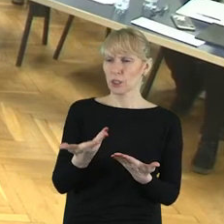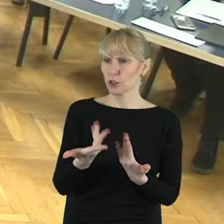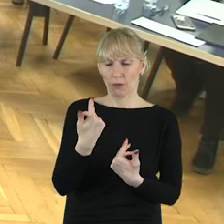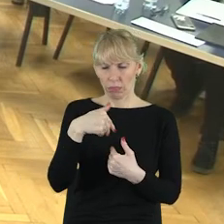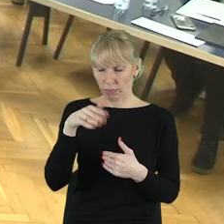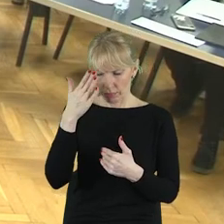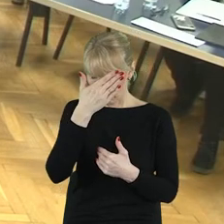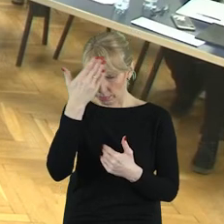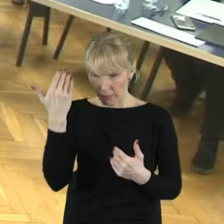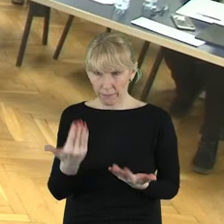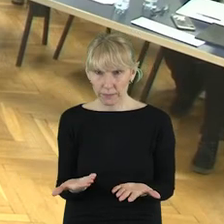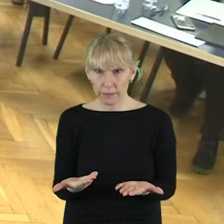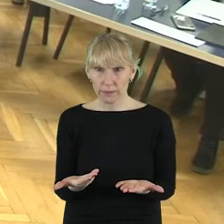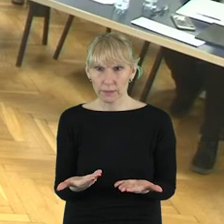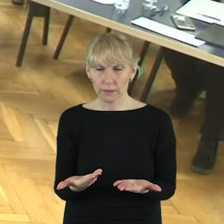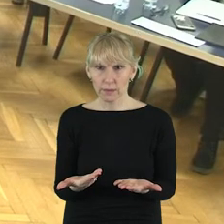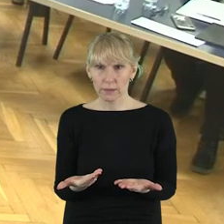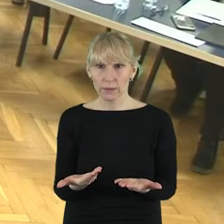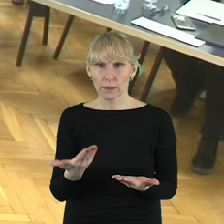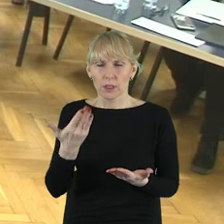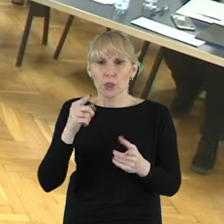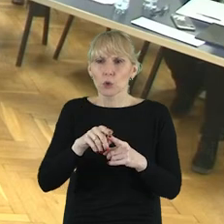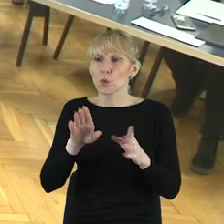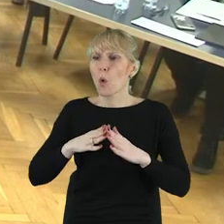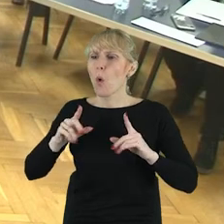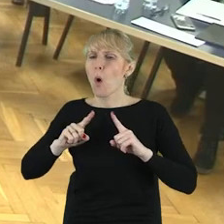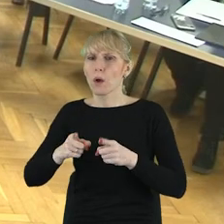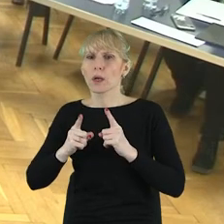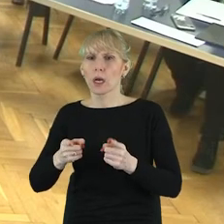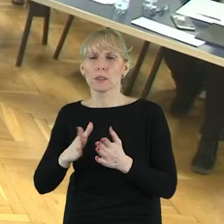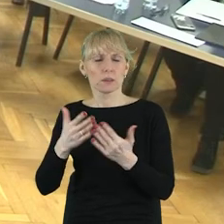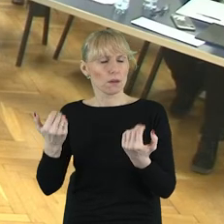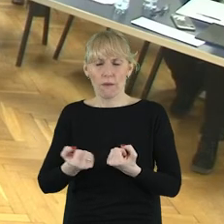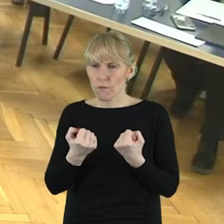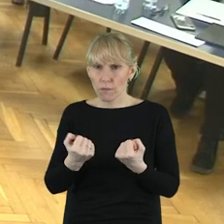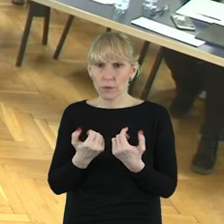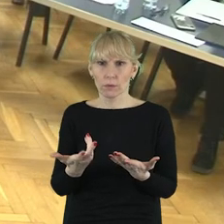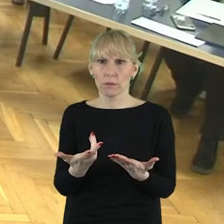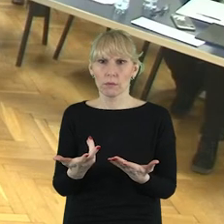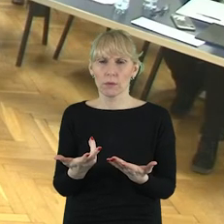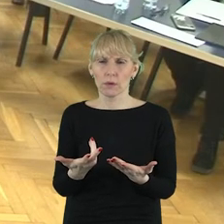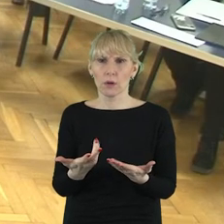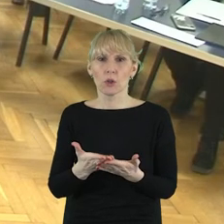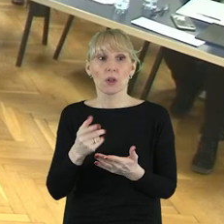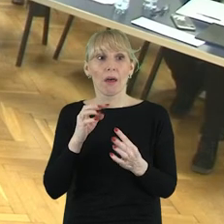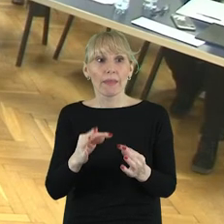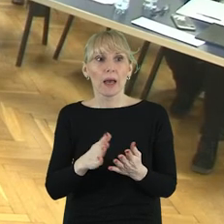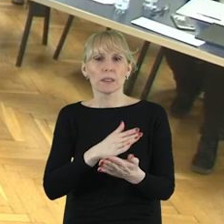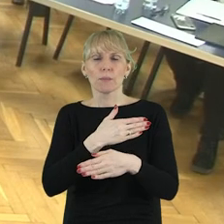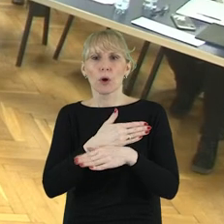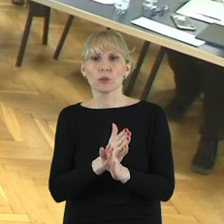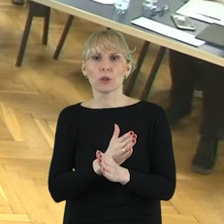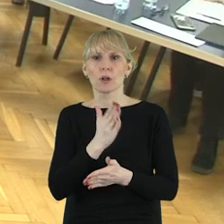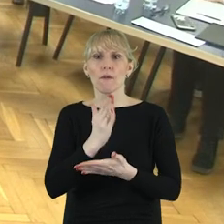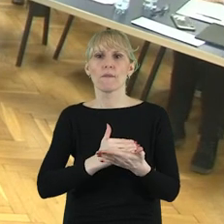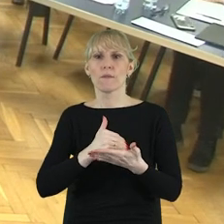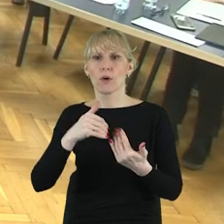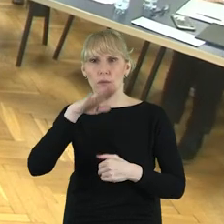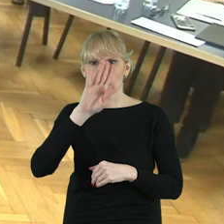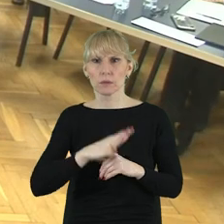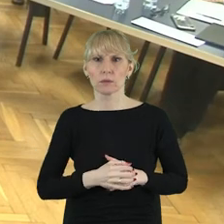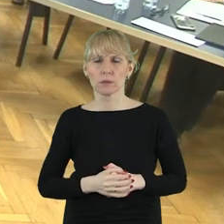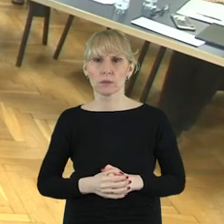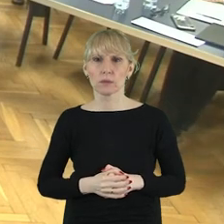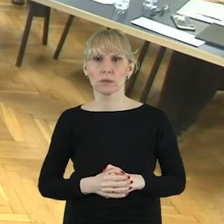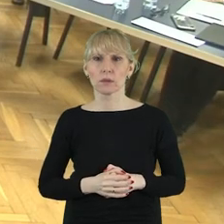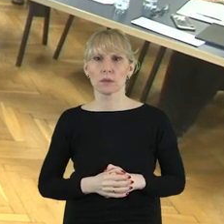podejmowali inicjatyw związanych z konkretnym regionem lub terenem oraz organizacje, które do tej pory nie funkcjonowały, podzielili województwo łódzkie bez